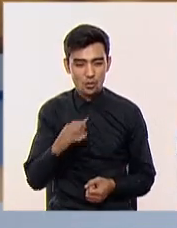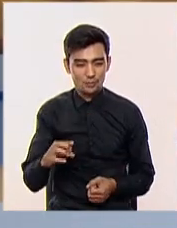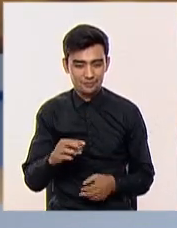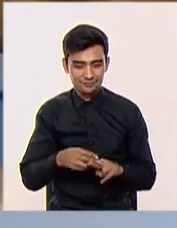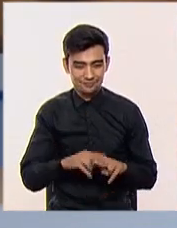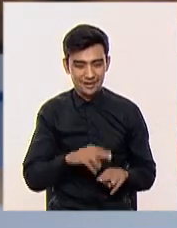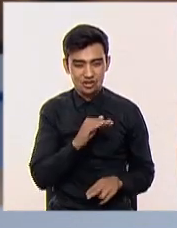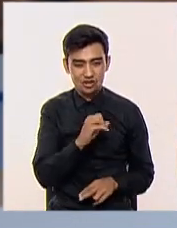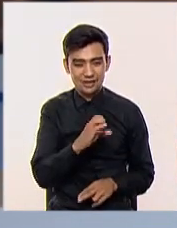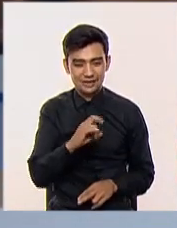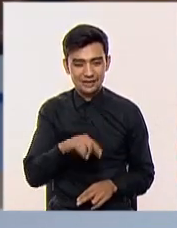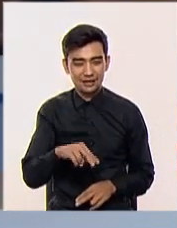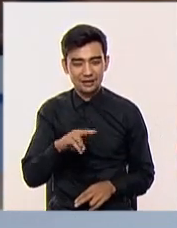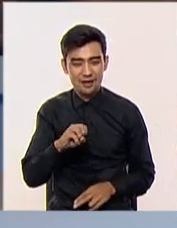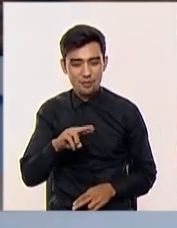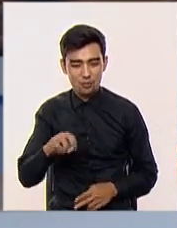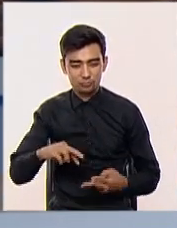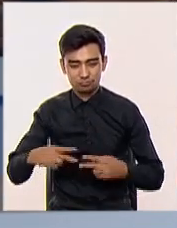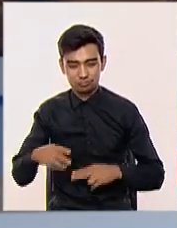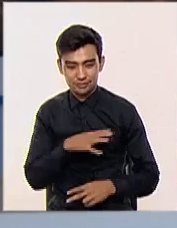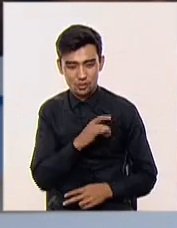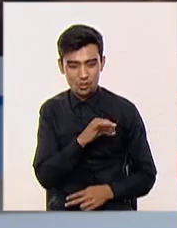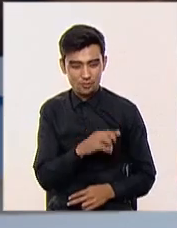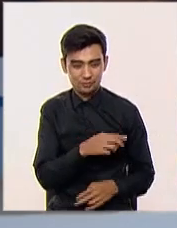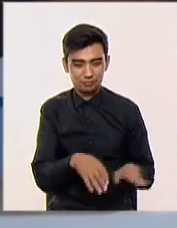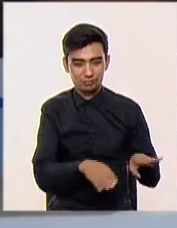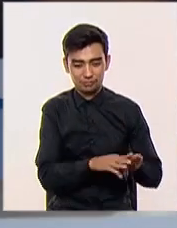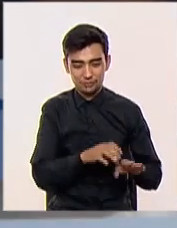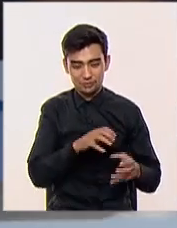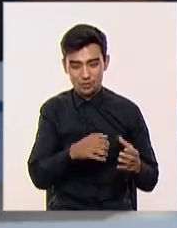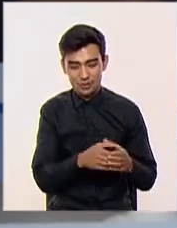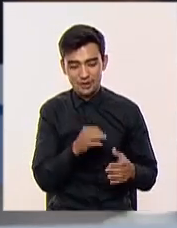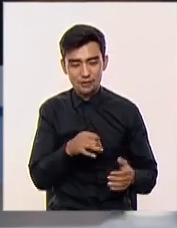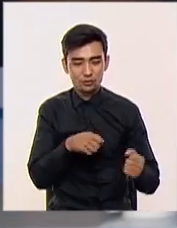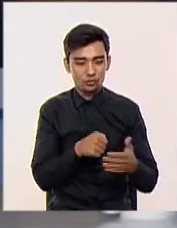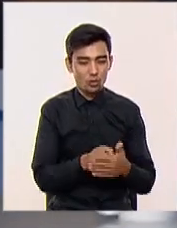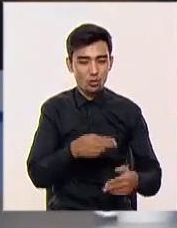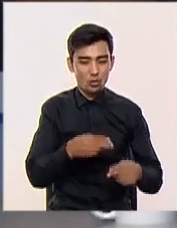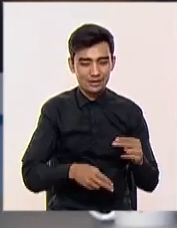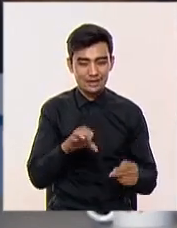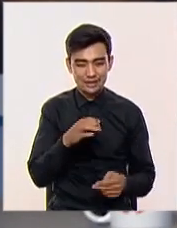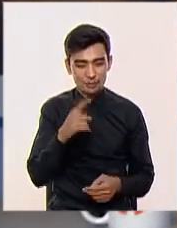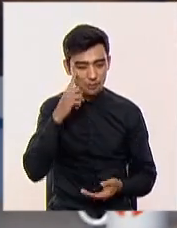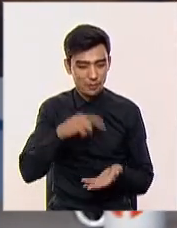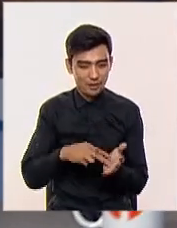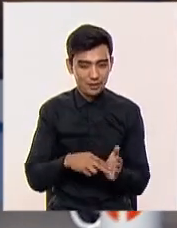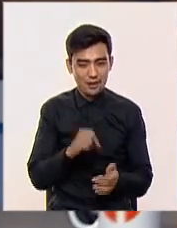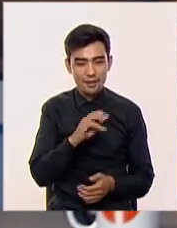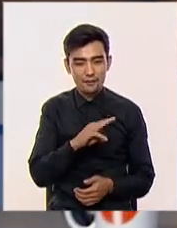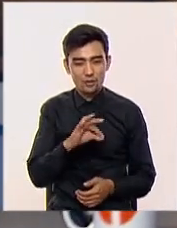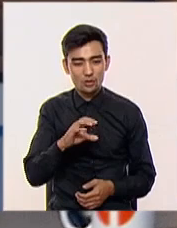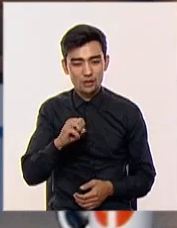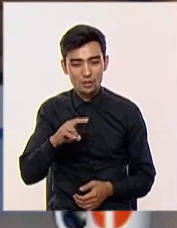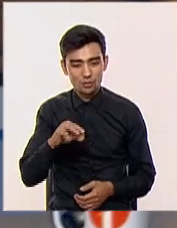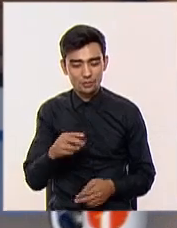Жасалдаму, которому перешли функции ликвидированного РОП, заявили, что до конца сентября планируют выплатить автосалонам расходы